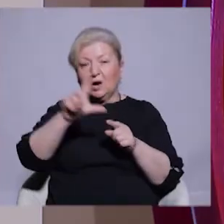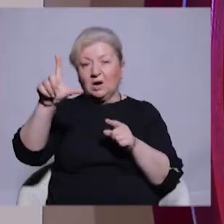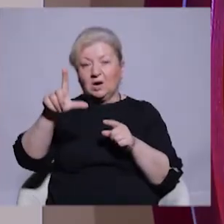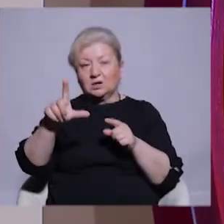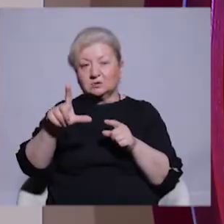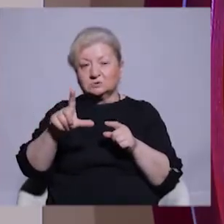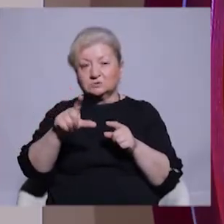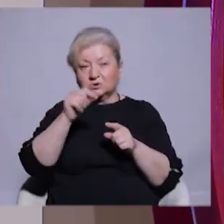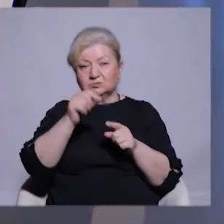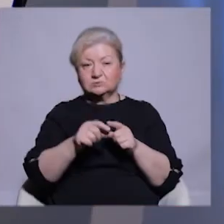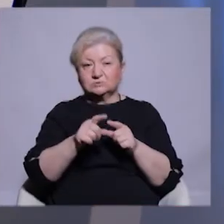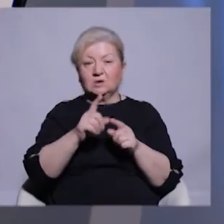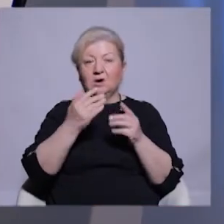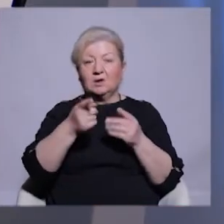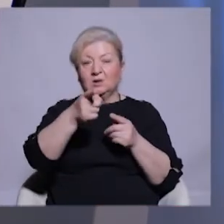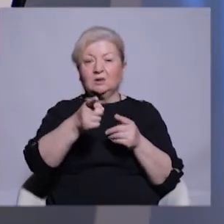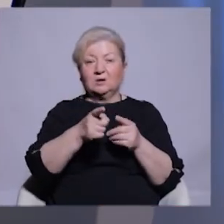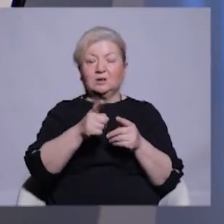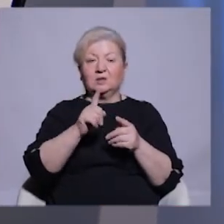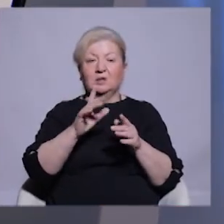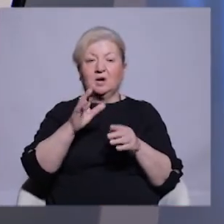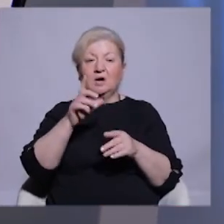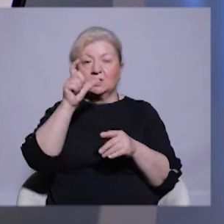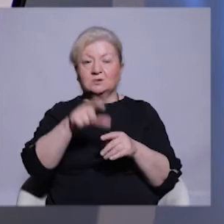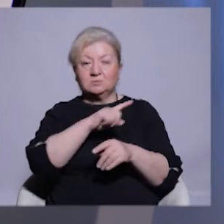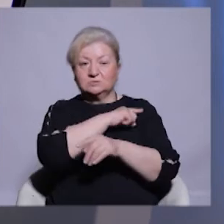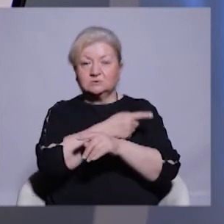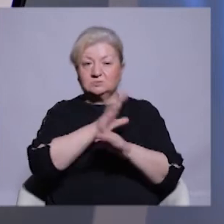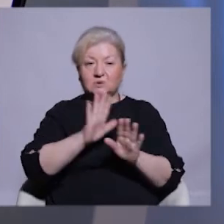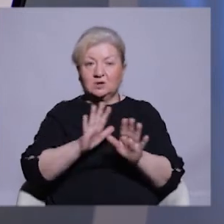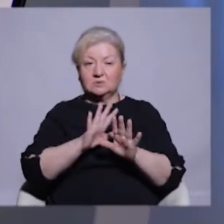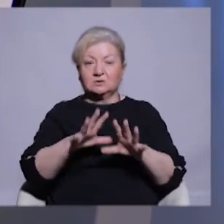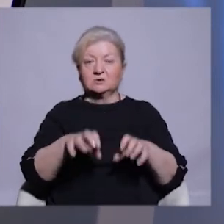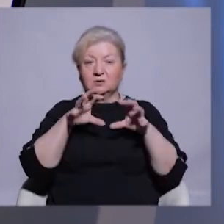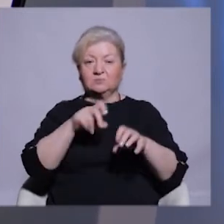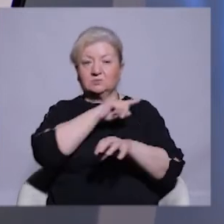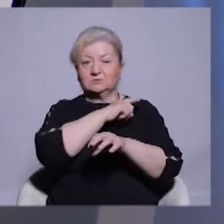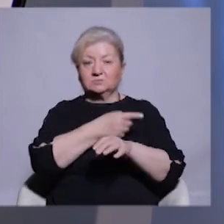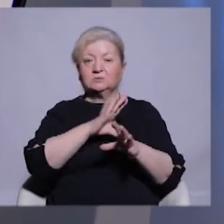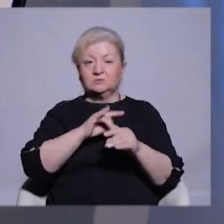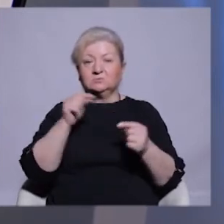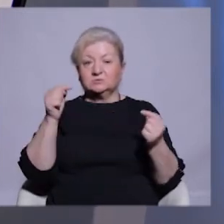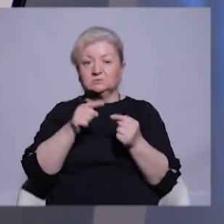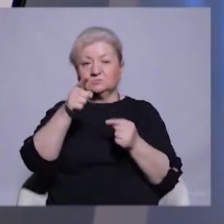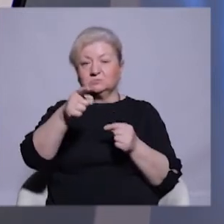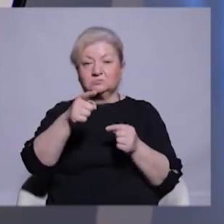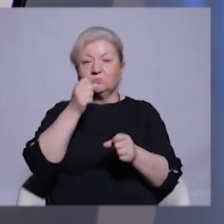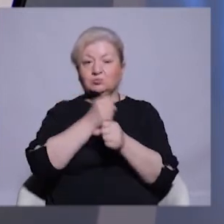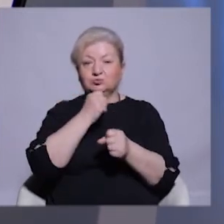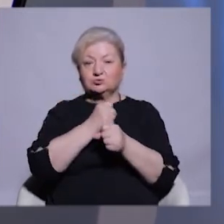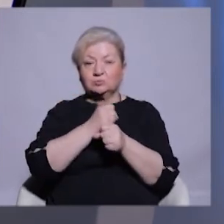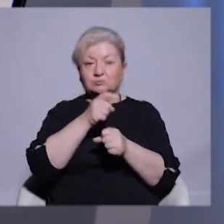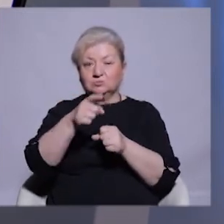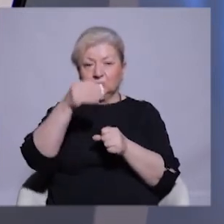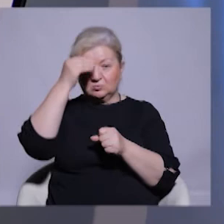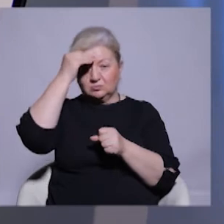ხო? არც ადამიანის ძალა არ არის გრავიტაციის ან ელასტიური დეფორმაციის ძალა. შესაბამისად, ისიც აი ამ